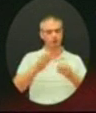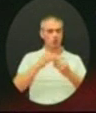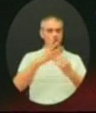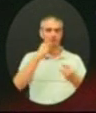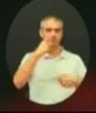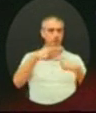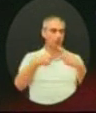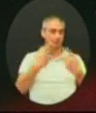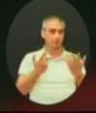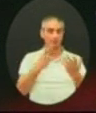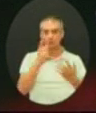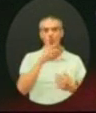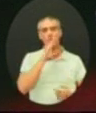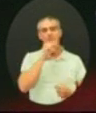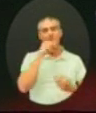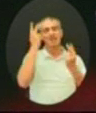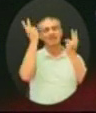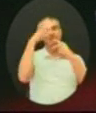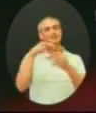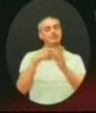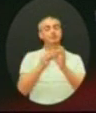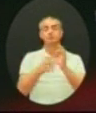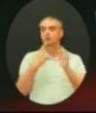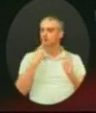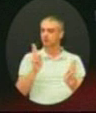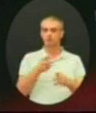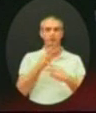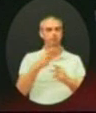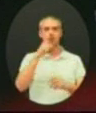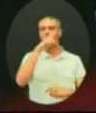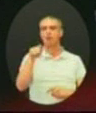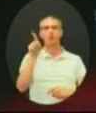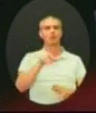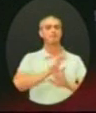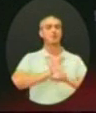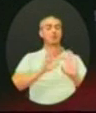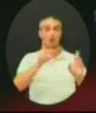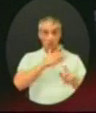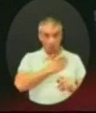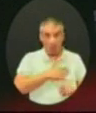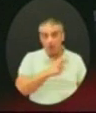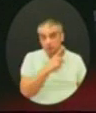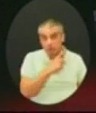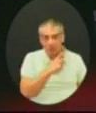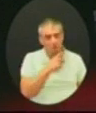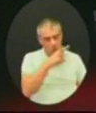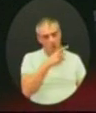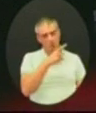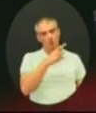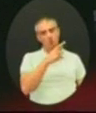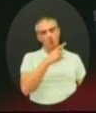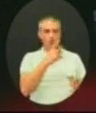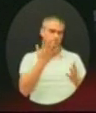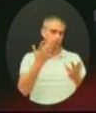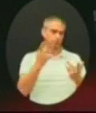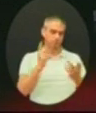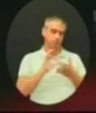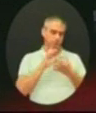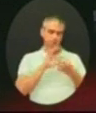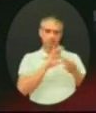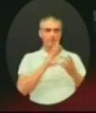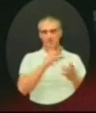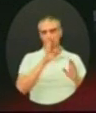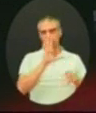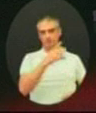מאוד שנים, אבל הוא מדבר על ההסכם ספציפי, אומר, אי אפשר לבטל את ההסכם הזה, אם זה מה שרוצה, בעצם הוא מתכתב עם מה שראש הממשלה